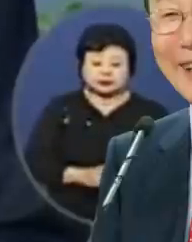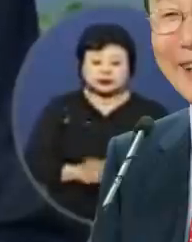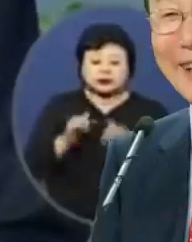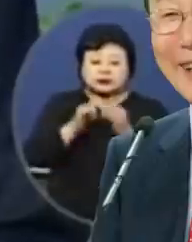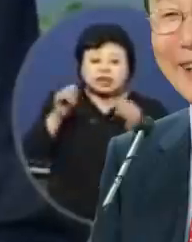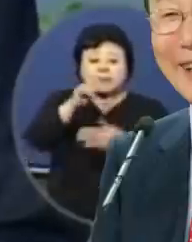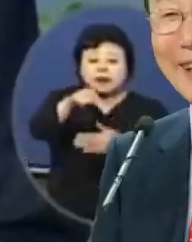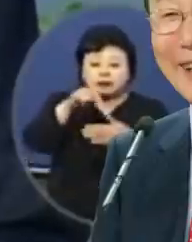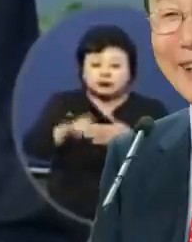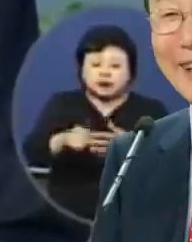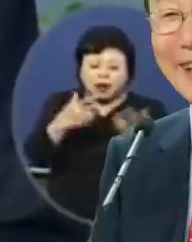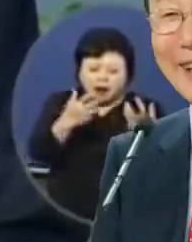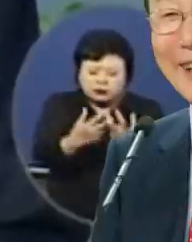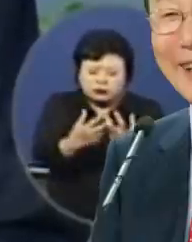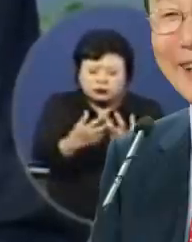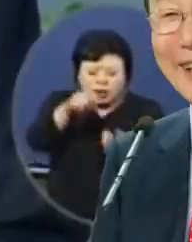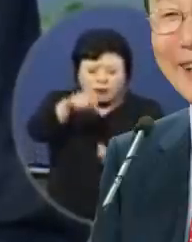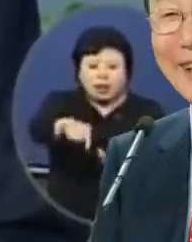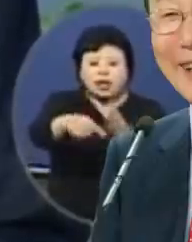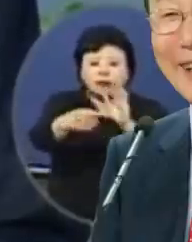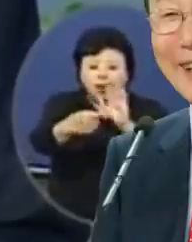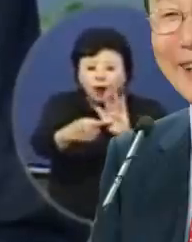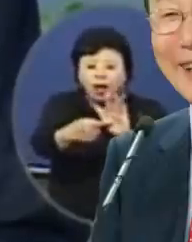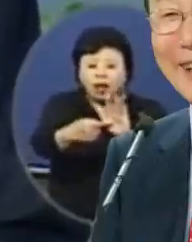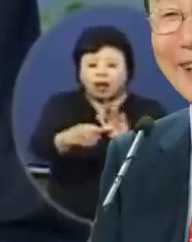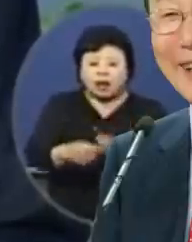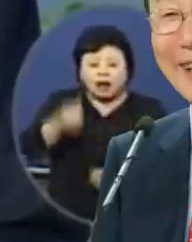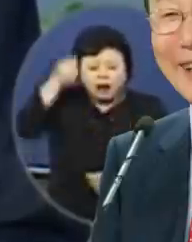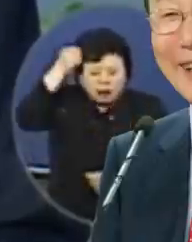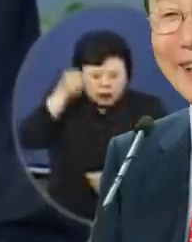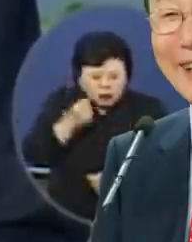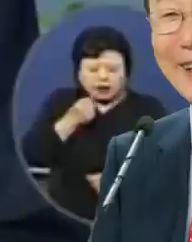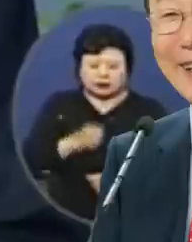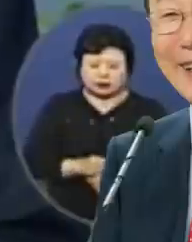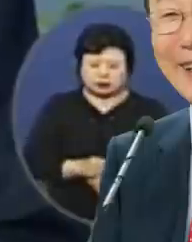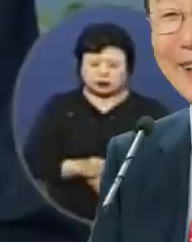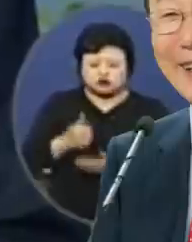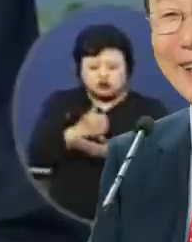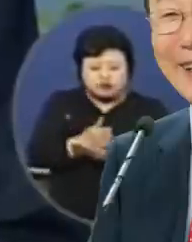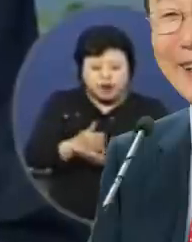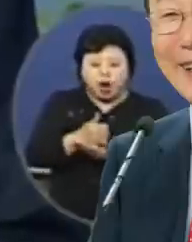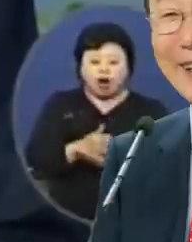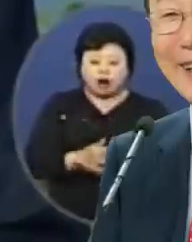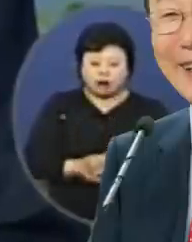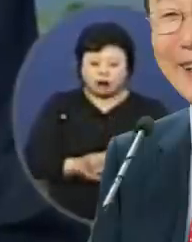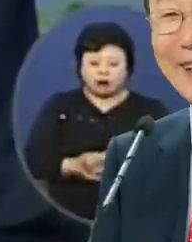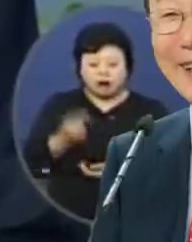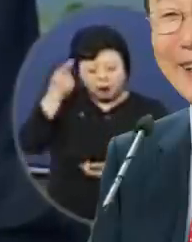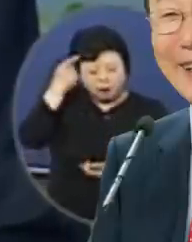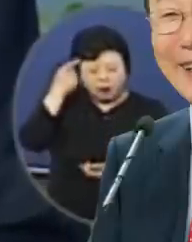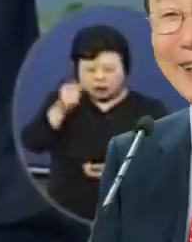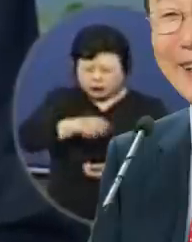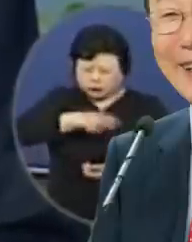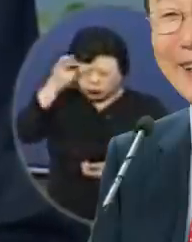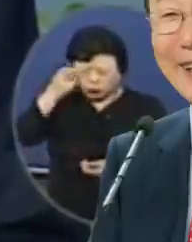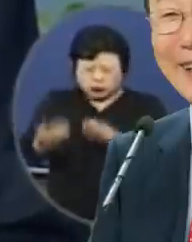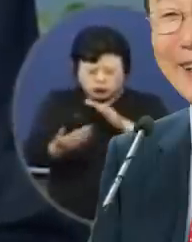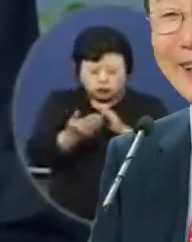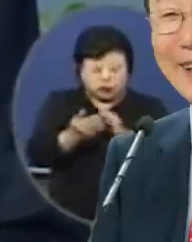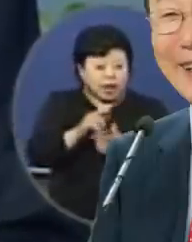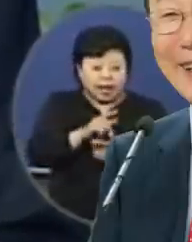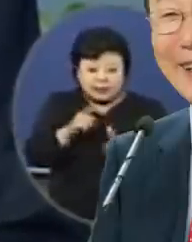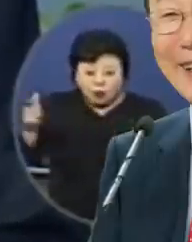사람의 마음속에 가득한 것이 밖으로 나온다는 것을 잊어서는 안 됩니다. 여러분 운명은 여러분이 머리가 좋아서 이루어지는